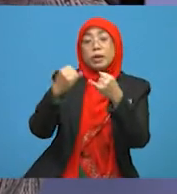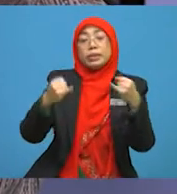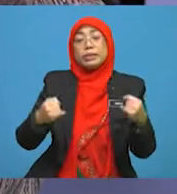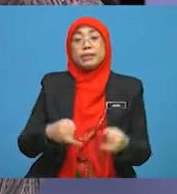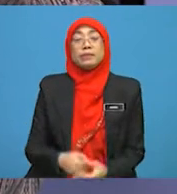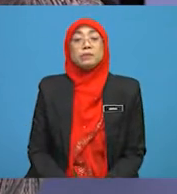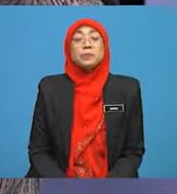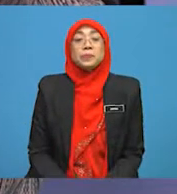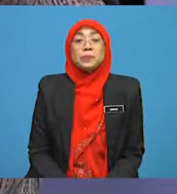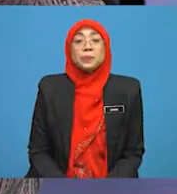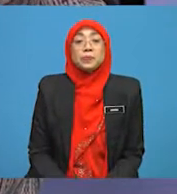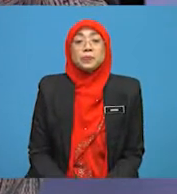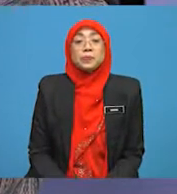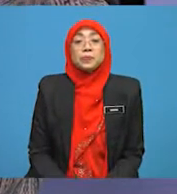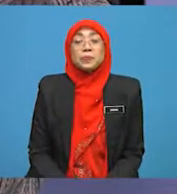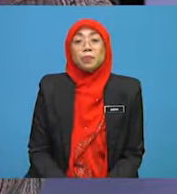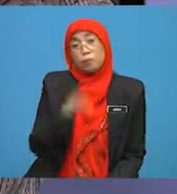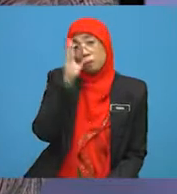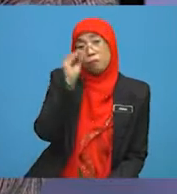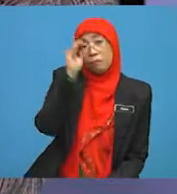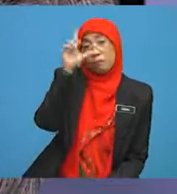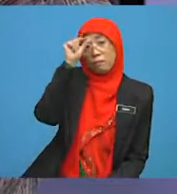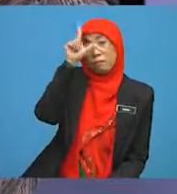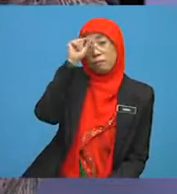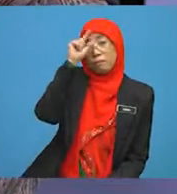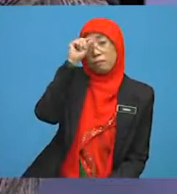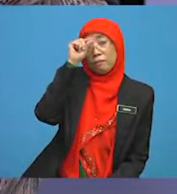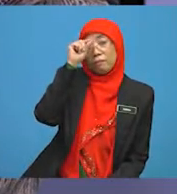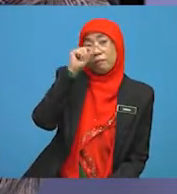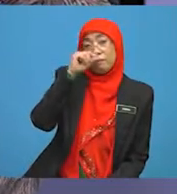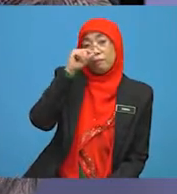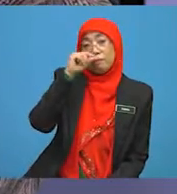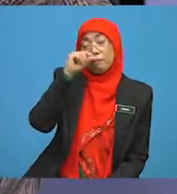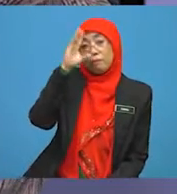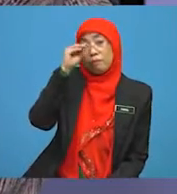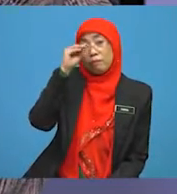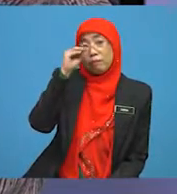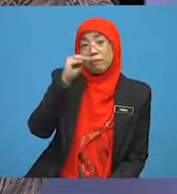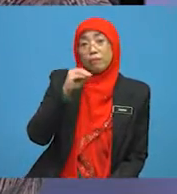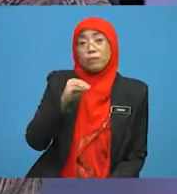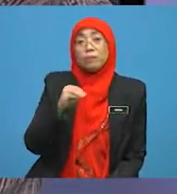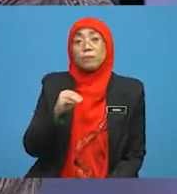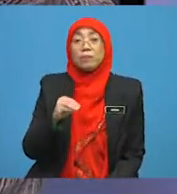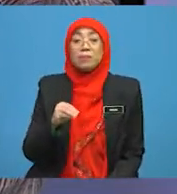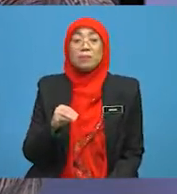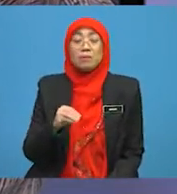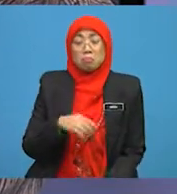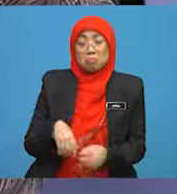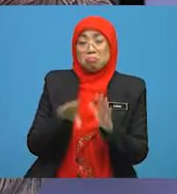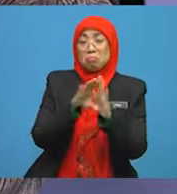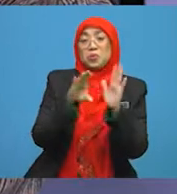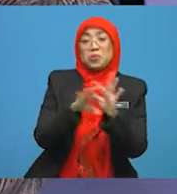Terima kasih Cikgu Siha atas penerangan tersebut, lengkap dengan contoh-contoh ayatnya sekali.